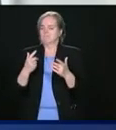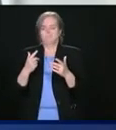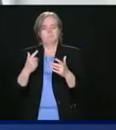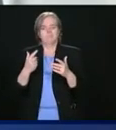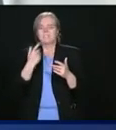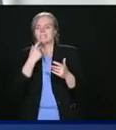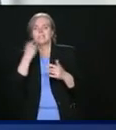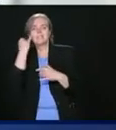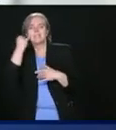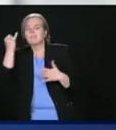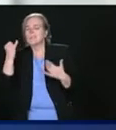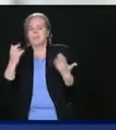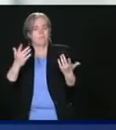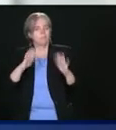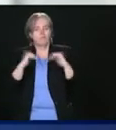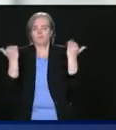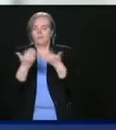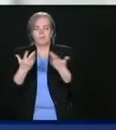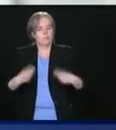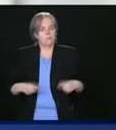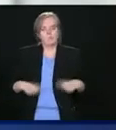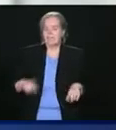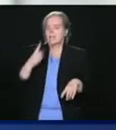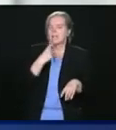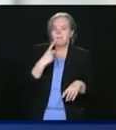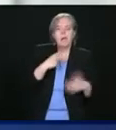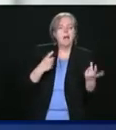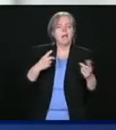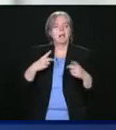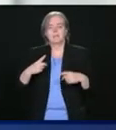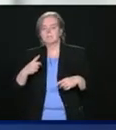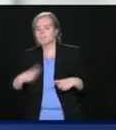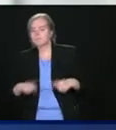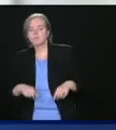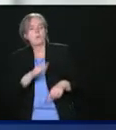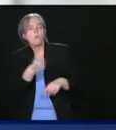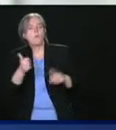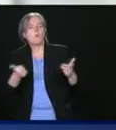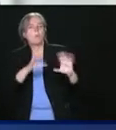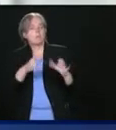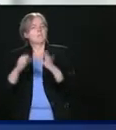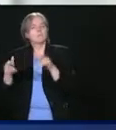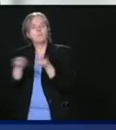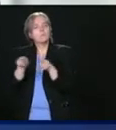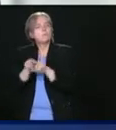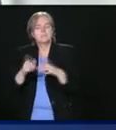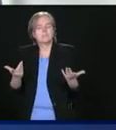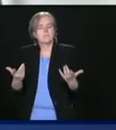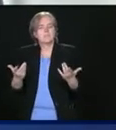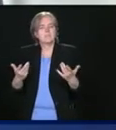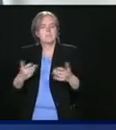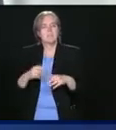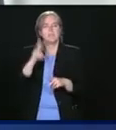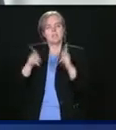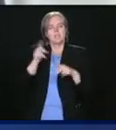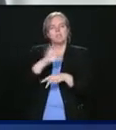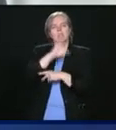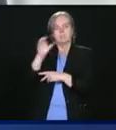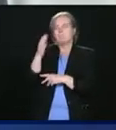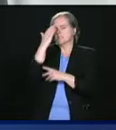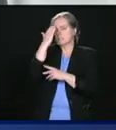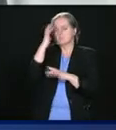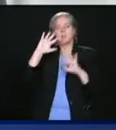corriger certaines failles. Il y a plusieurs élus libéraux qui passent le message, qui consultent. On sait que